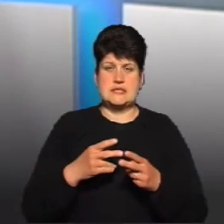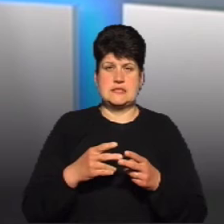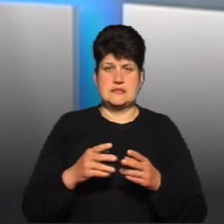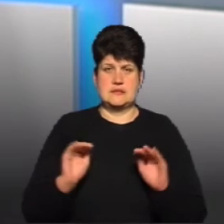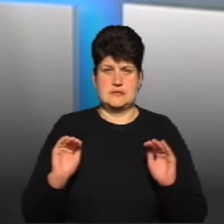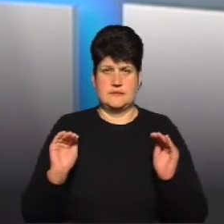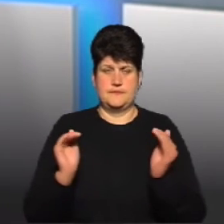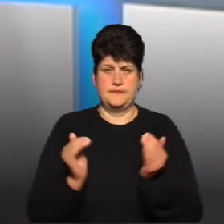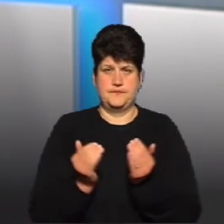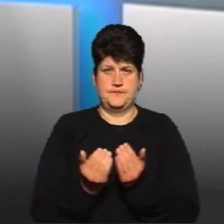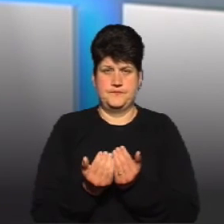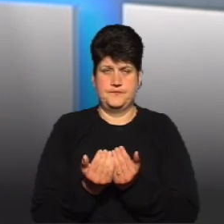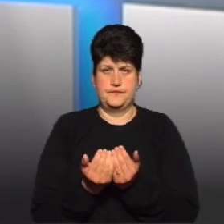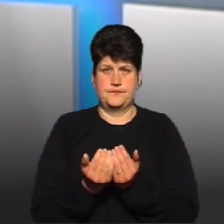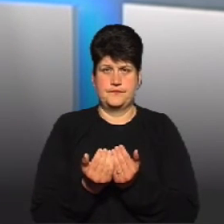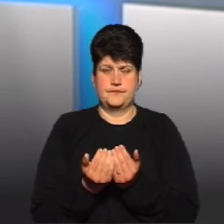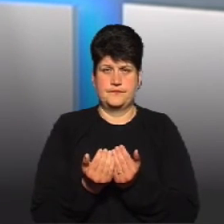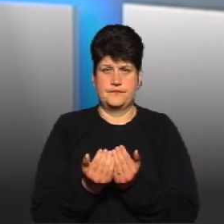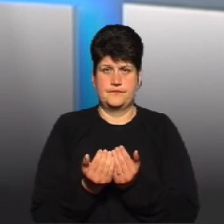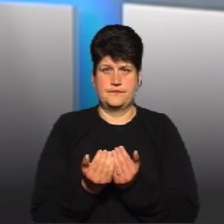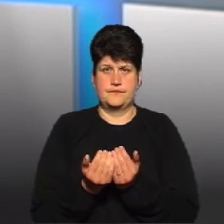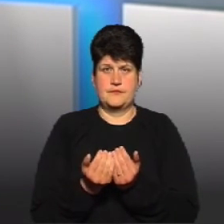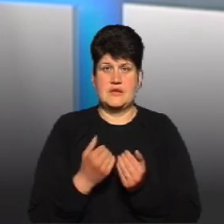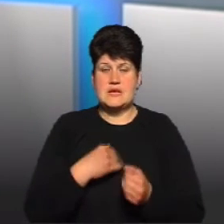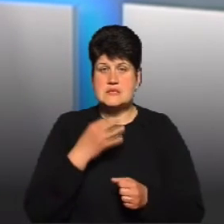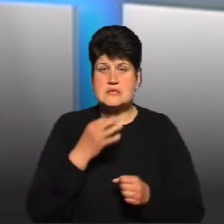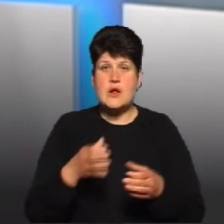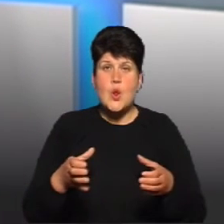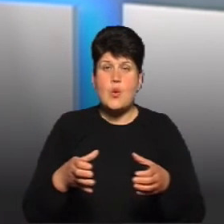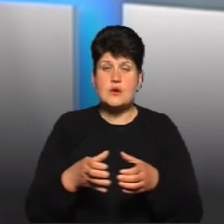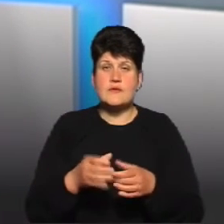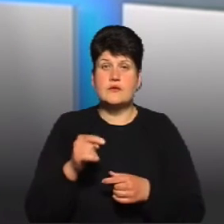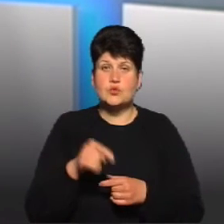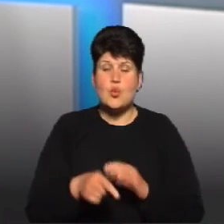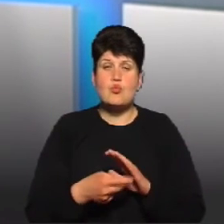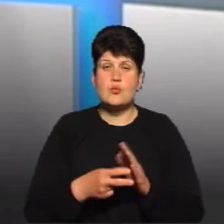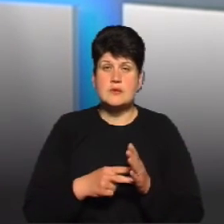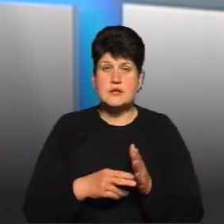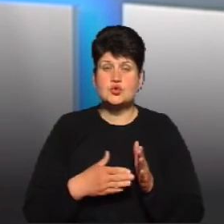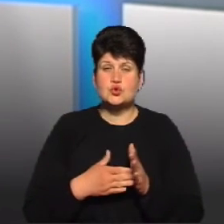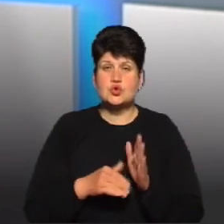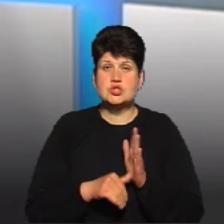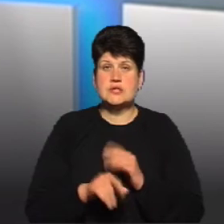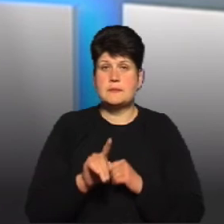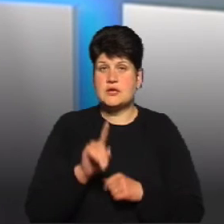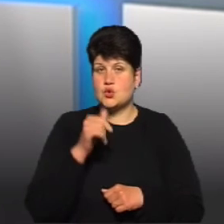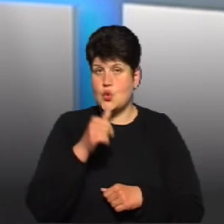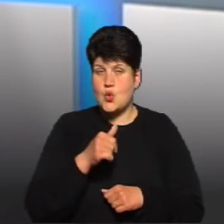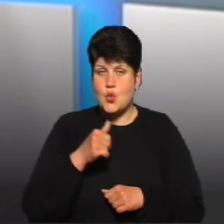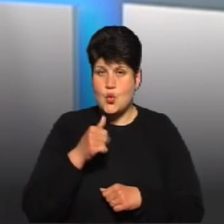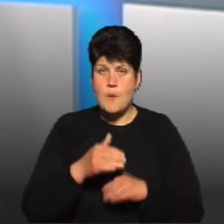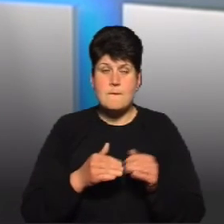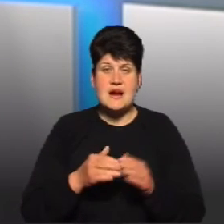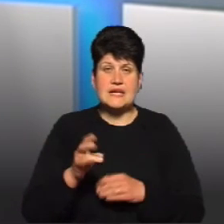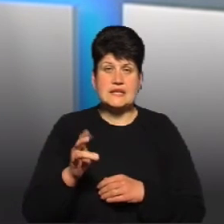власне, часові. Я сказав, локалізували в тому плані, що до 61-го року практично більше